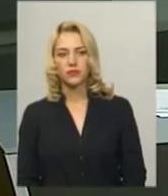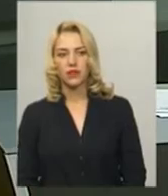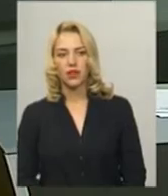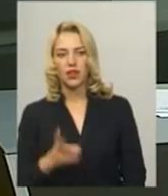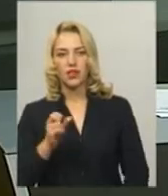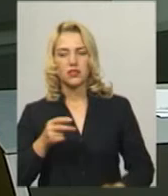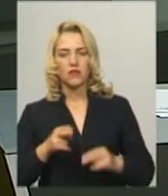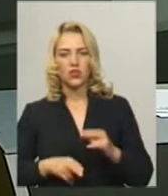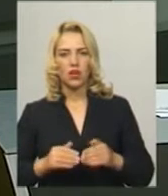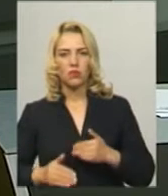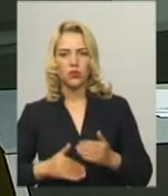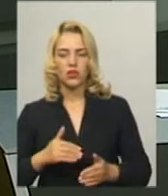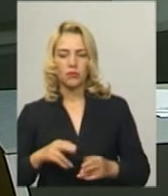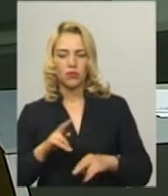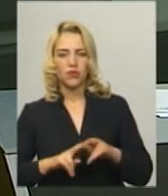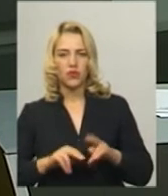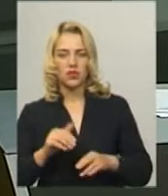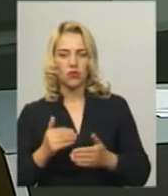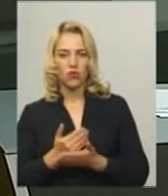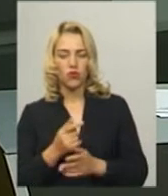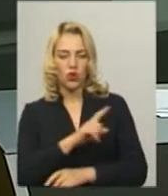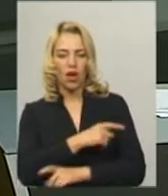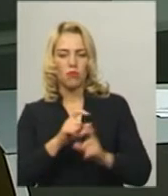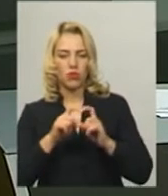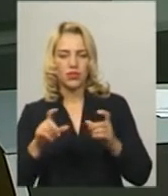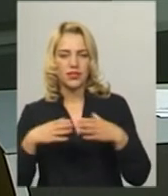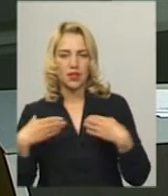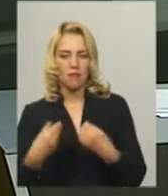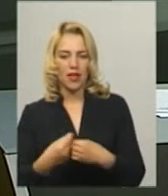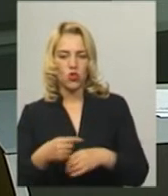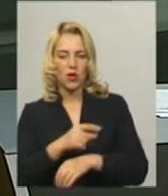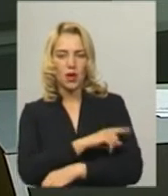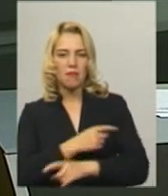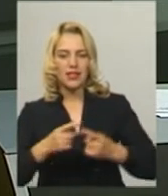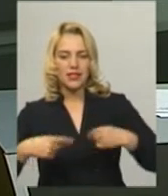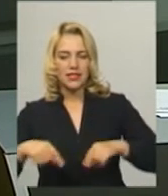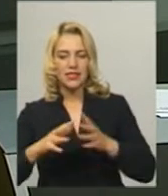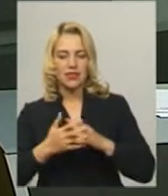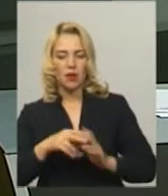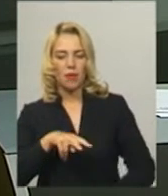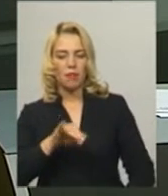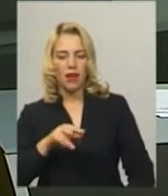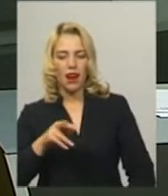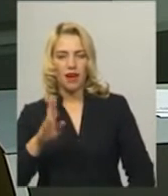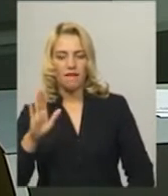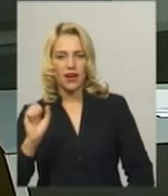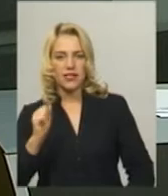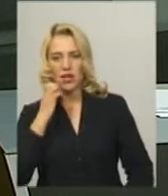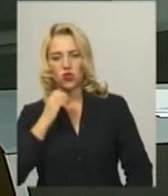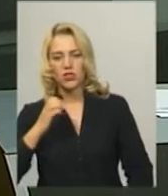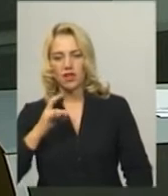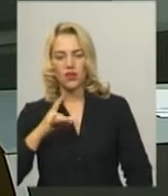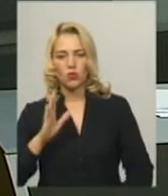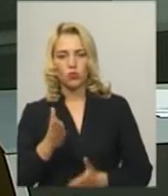На завершальному етапі будівництво нової амбулаторії сімейної медицини у селі Пилява Старосинявського району, яке